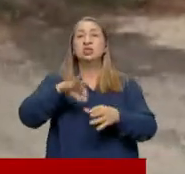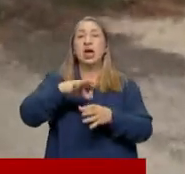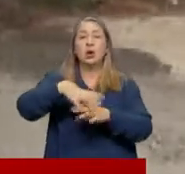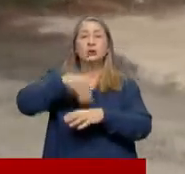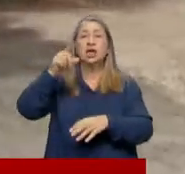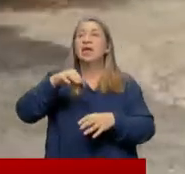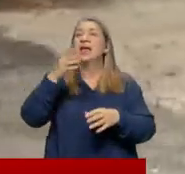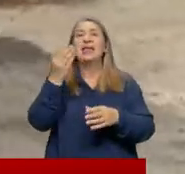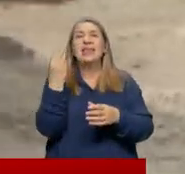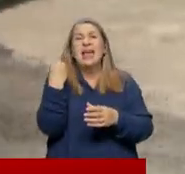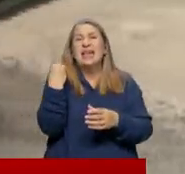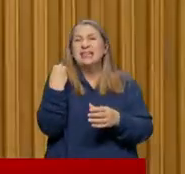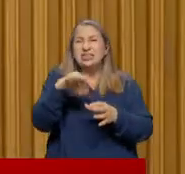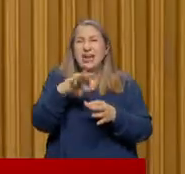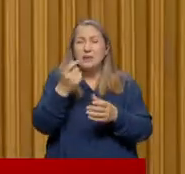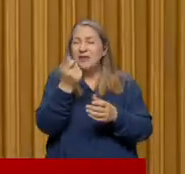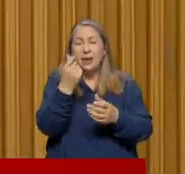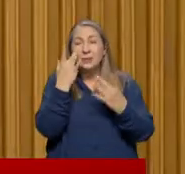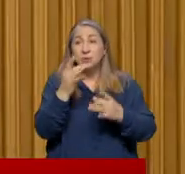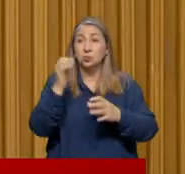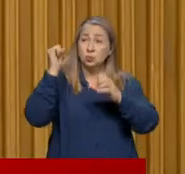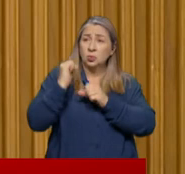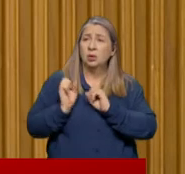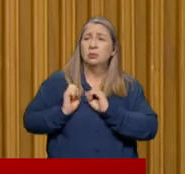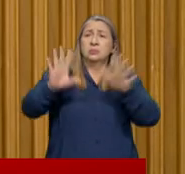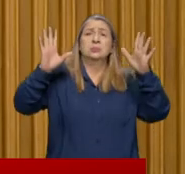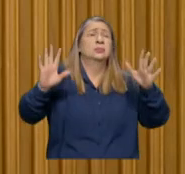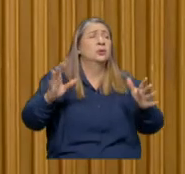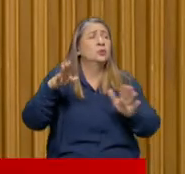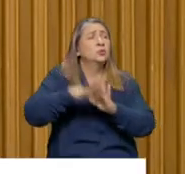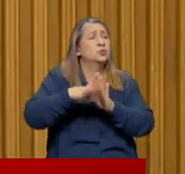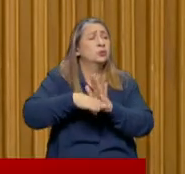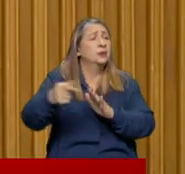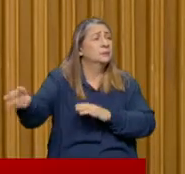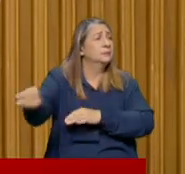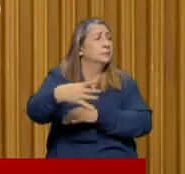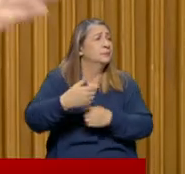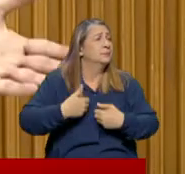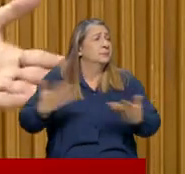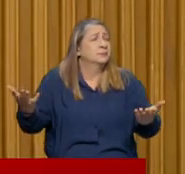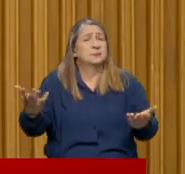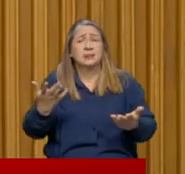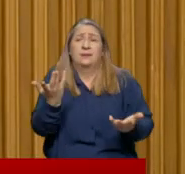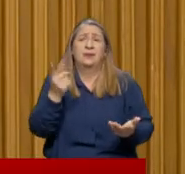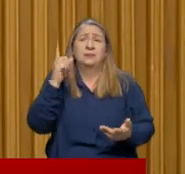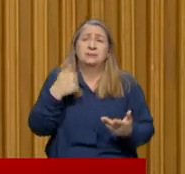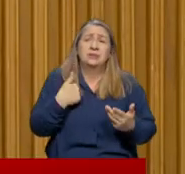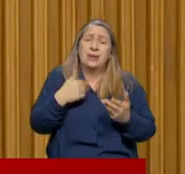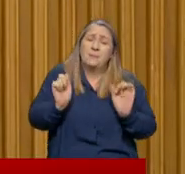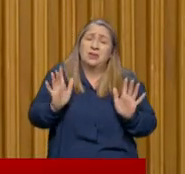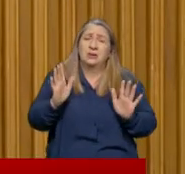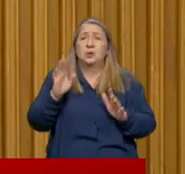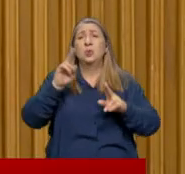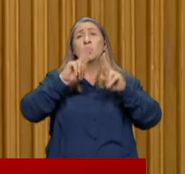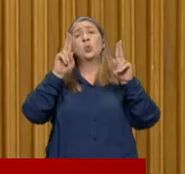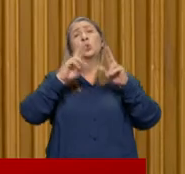Konseyi Yaşar fiyatlarını belirleyecek yusufların atacaklar düşük fiyat verilecekler diyecekler ki vallahi biz belirleme